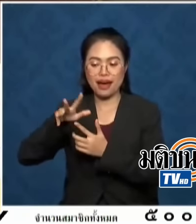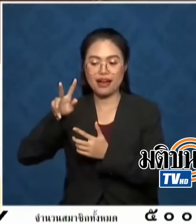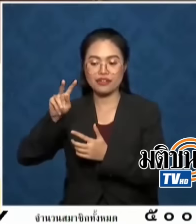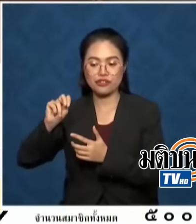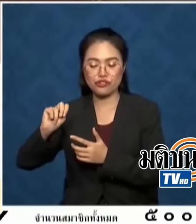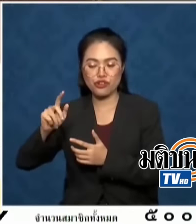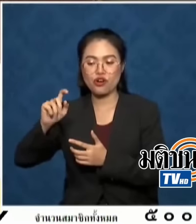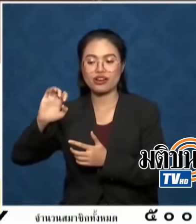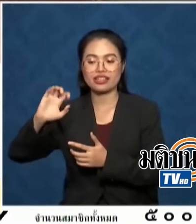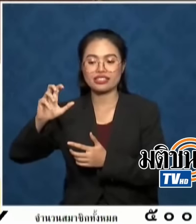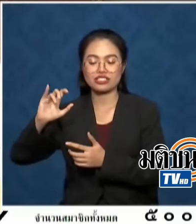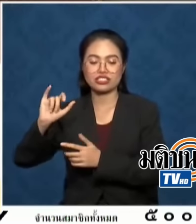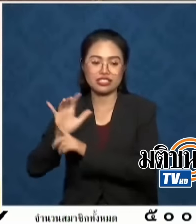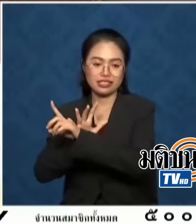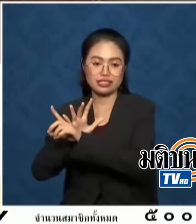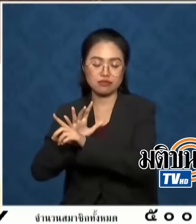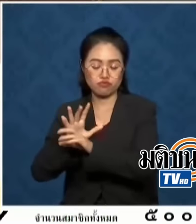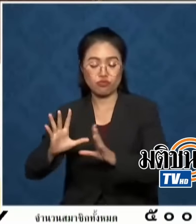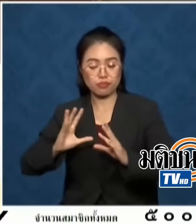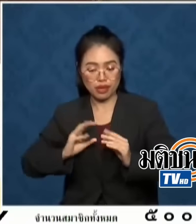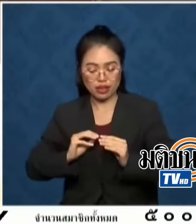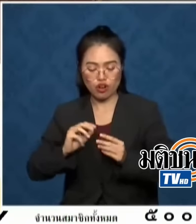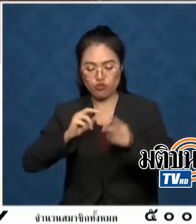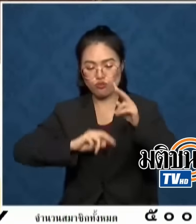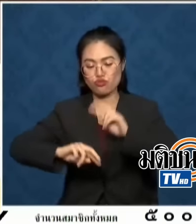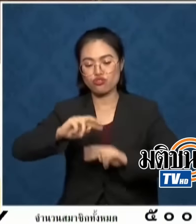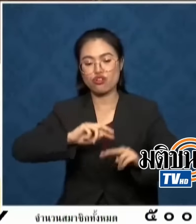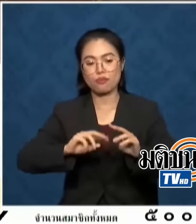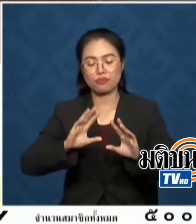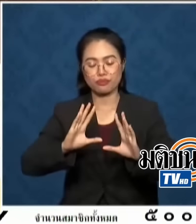งมตินะครับขอตรวจสอบองค์ประชุมก่อนนะครับ